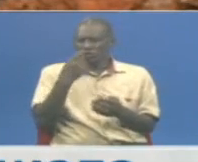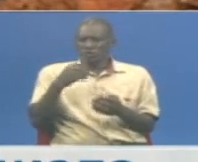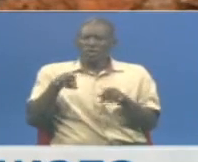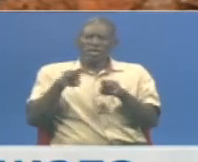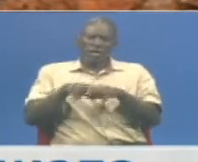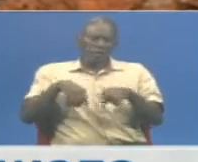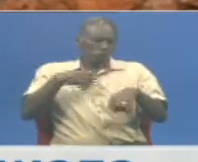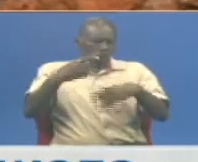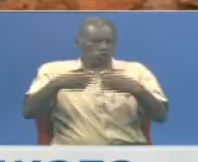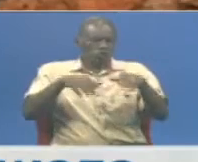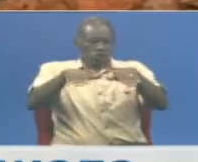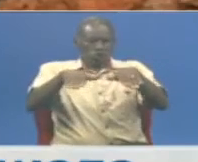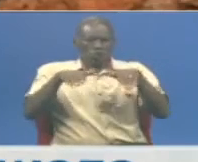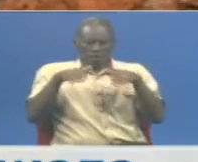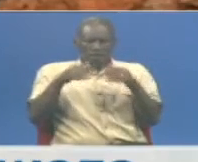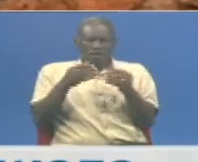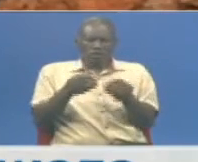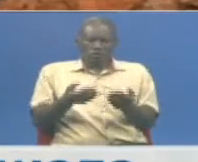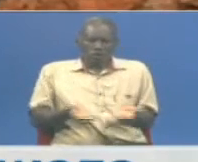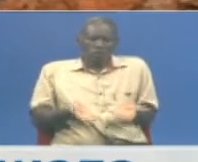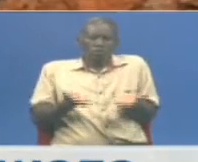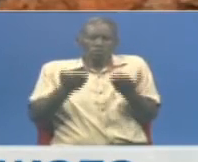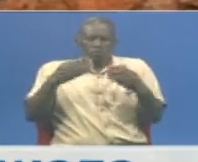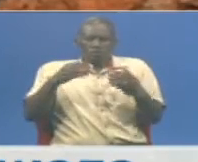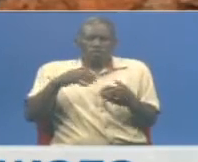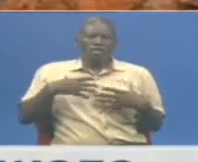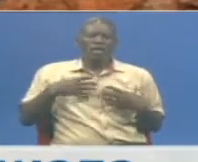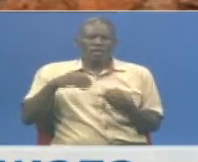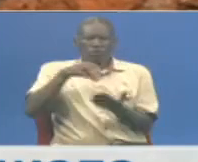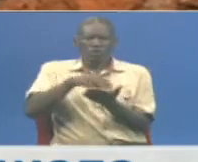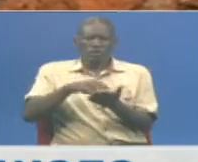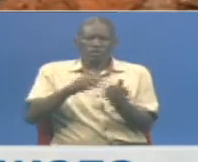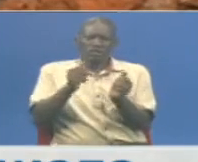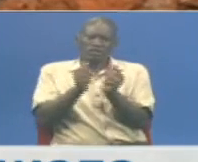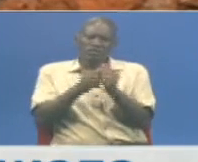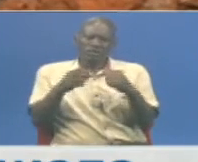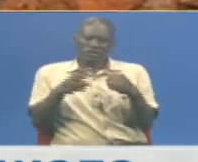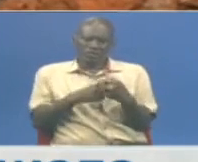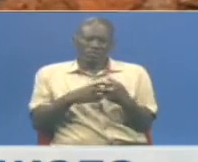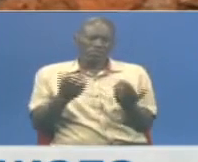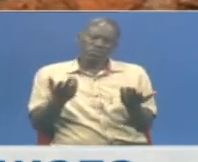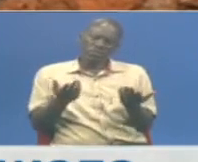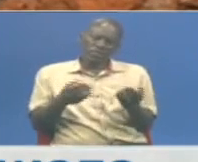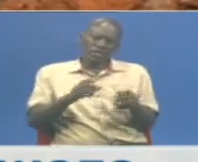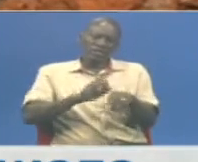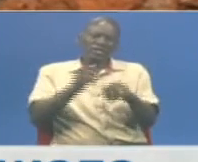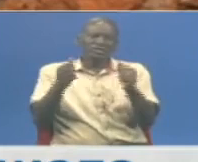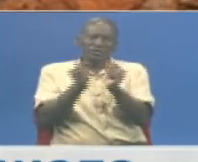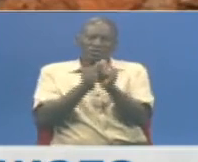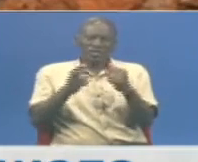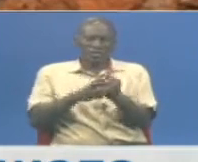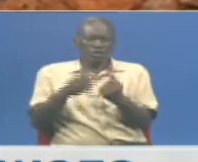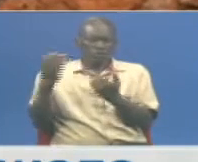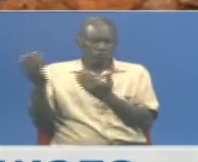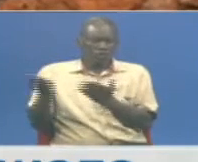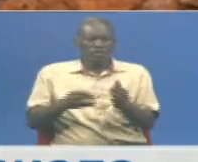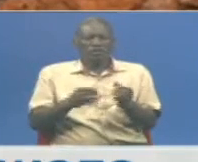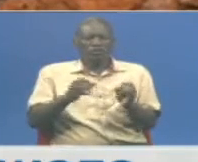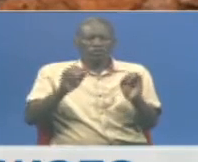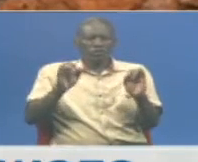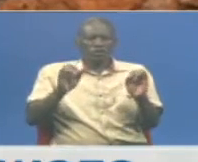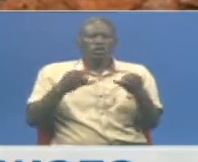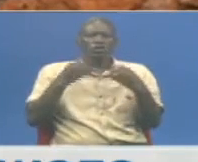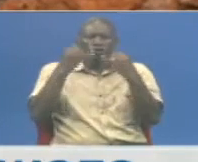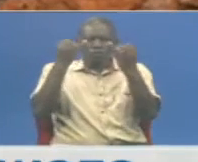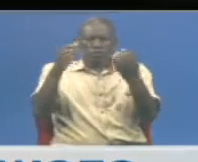ya kusubiria vinyo ambavyo wanaendelea, ilipofika tarehe 17 tulipata habari nyingine kwa